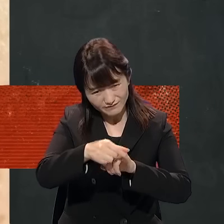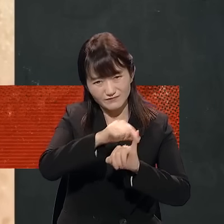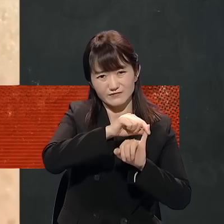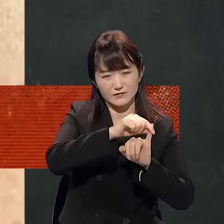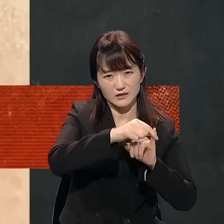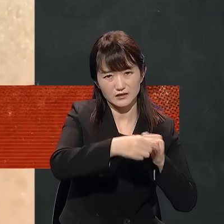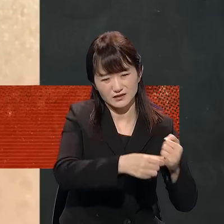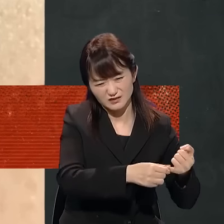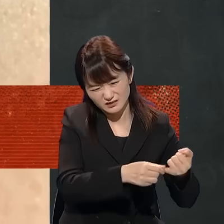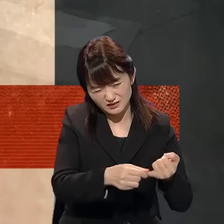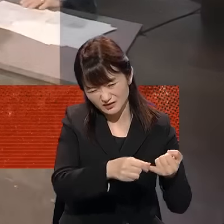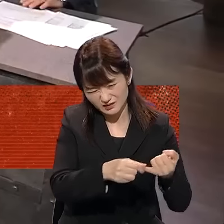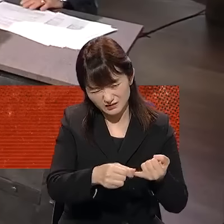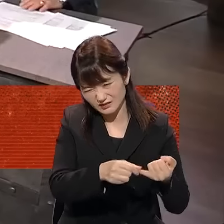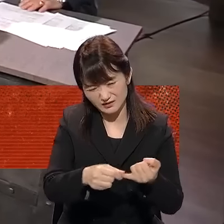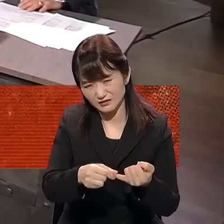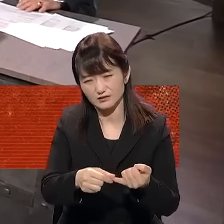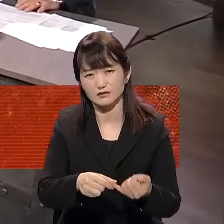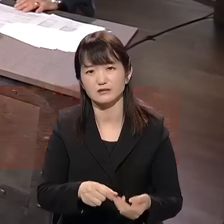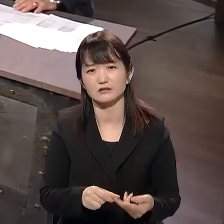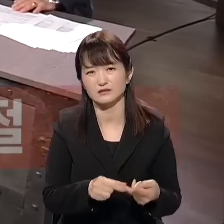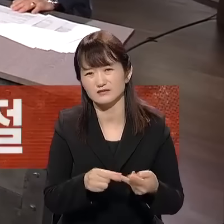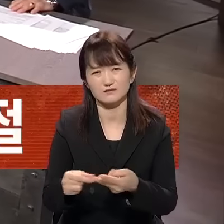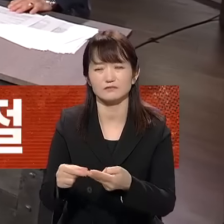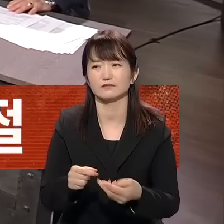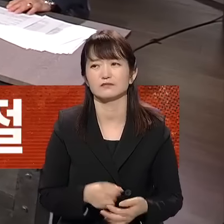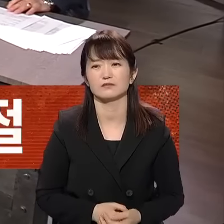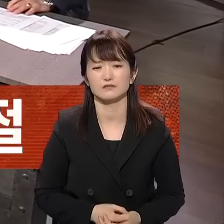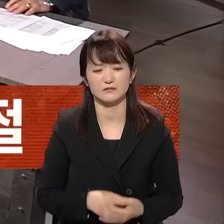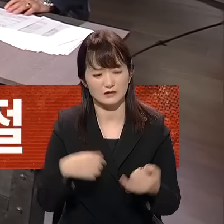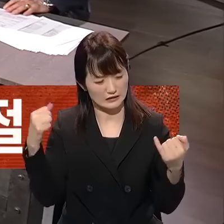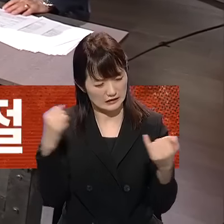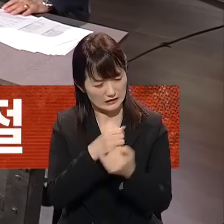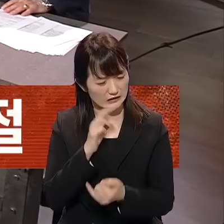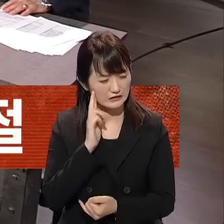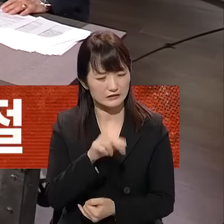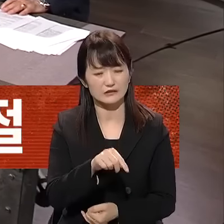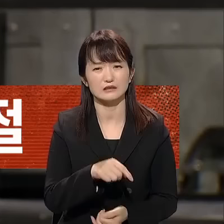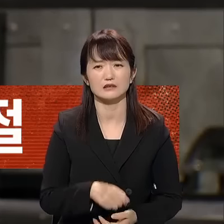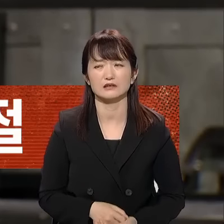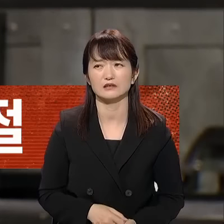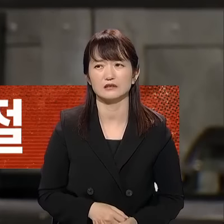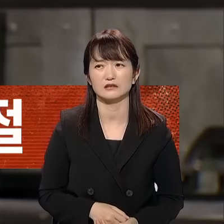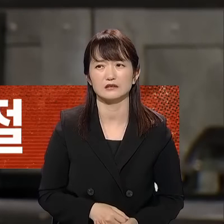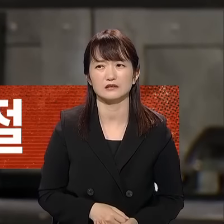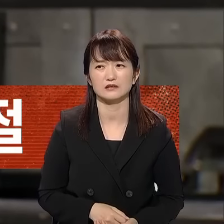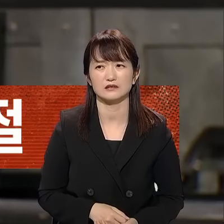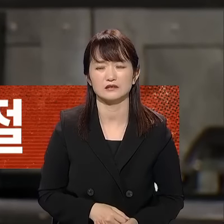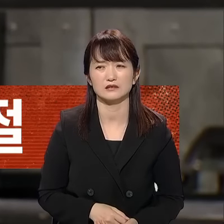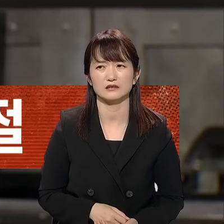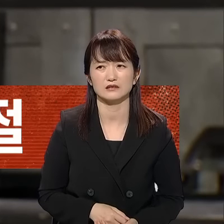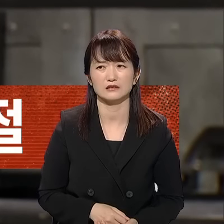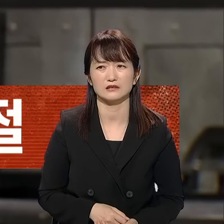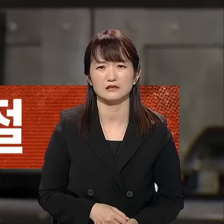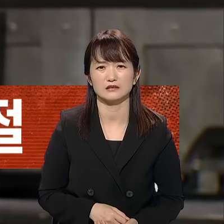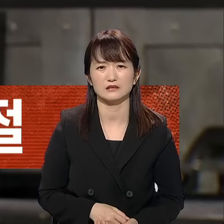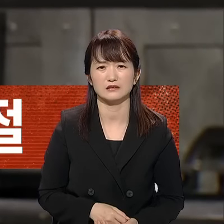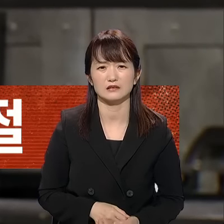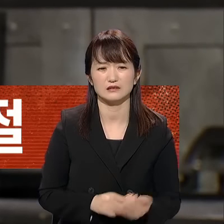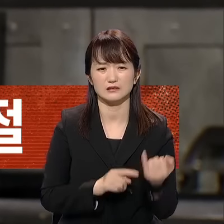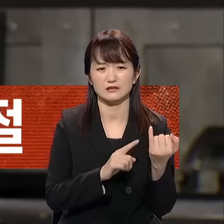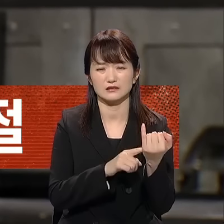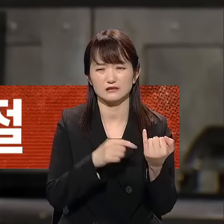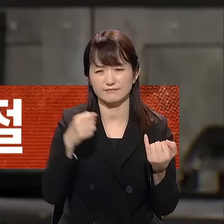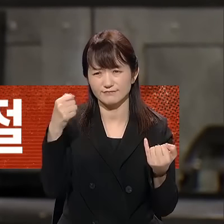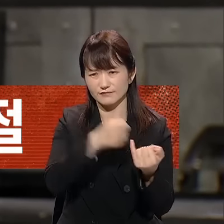질질 바닥을 끌자아요 예 그렇습니다 폭행이 당연한데요 저 폭행이 정말 제보자 폭행한 그 보호 보 보호사 20대